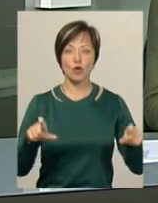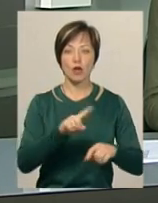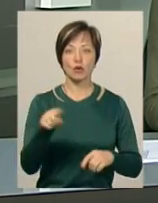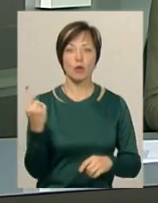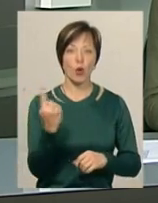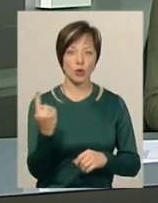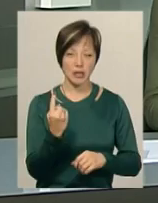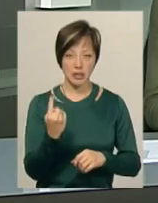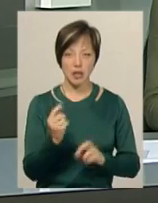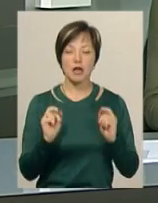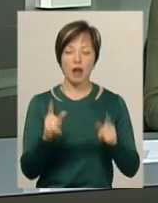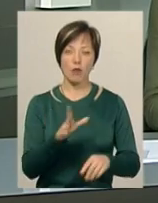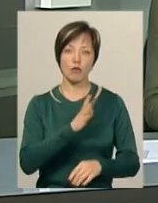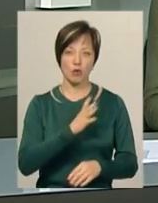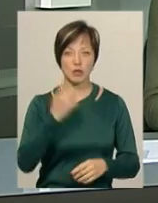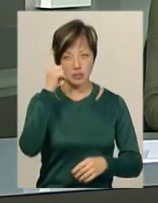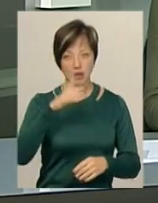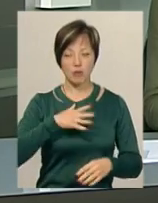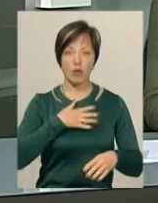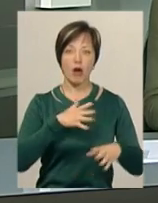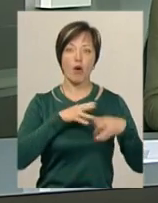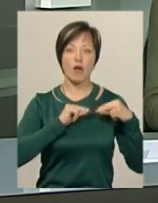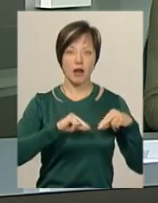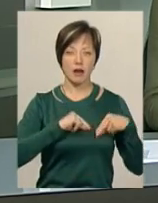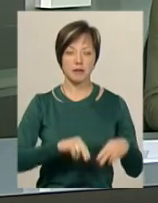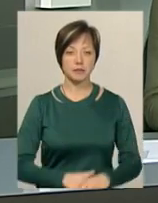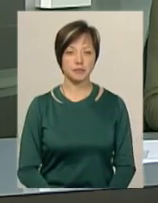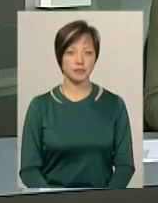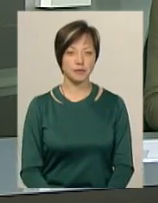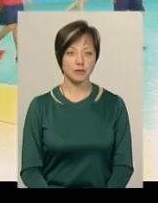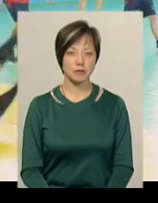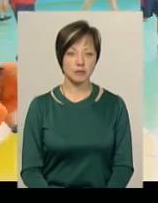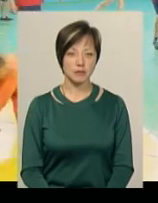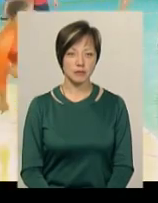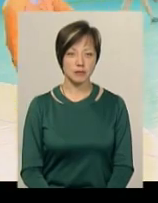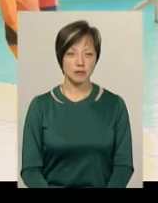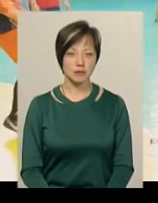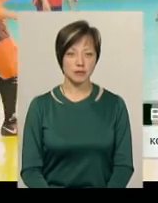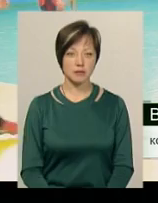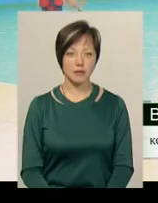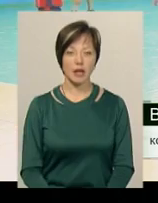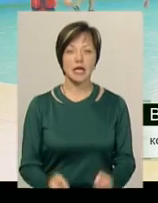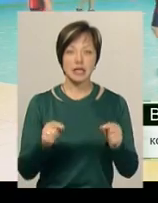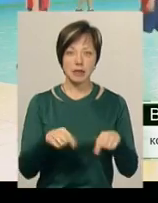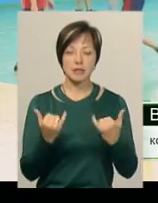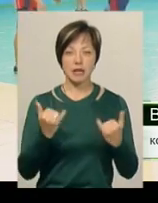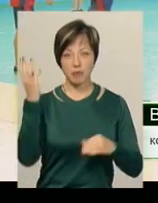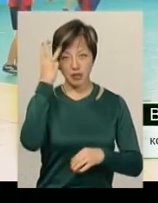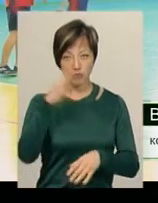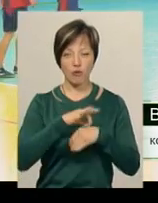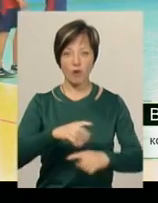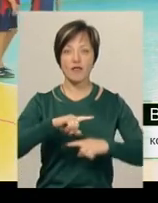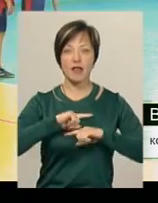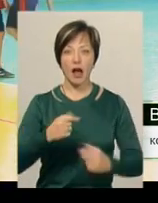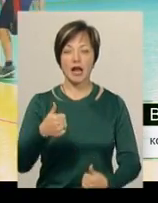номер 1. Як це було, знає моя колега Вікторія Зелінська. Саме зараз в Хмельницькому проводять